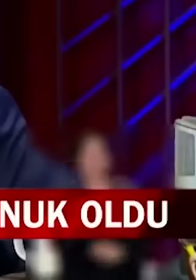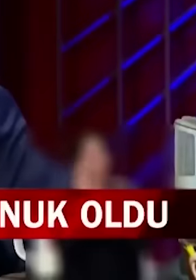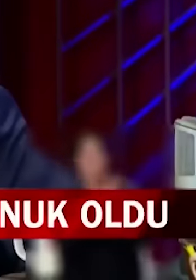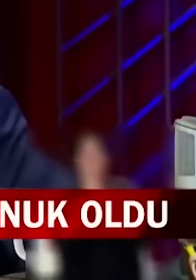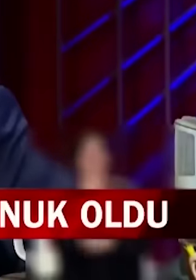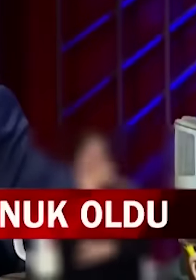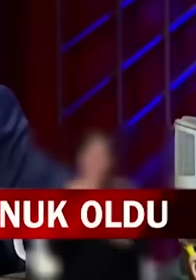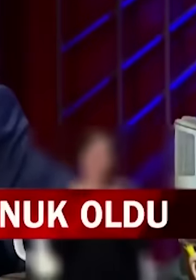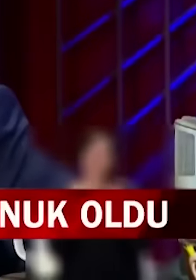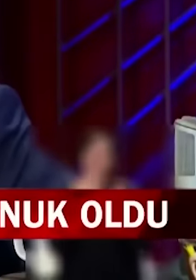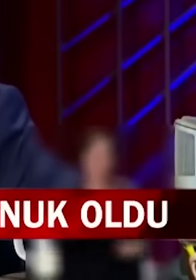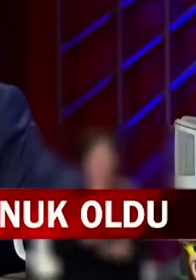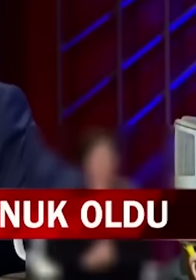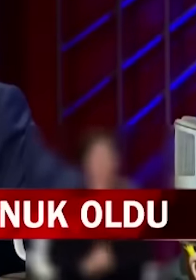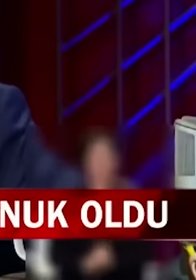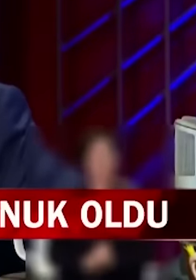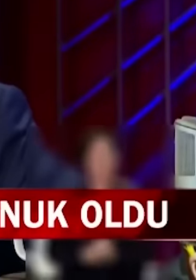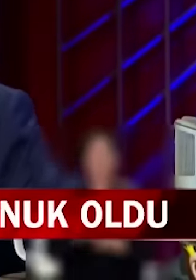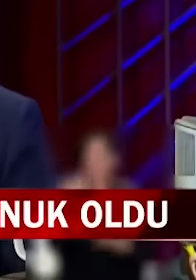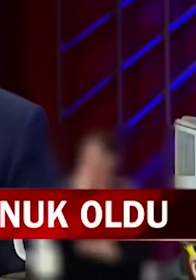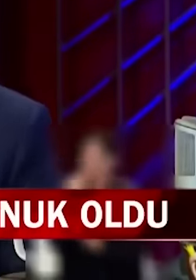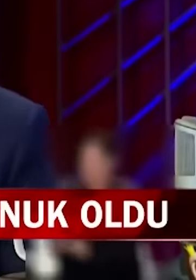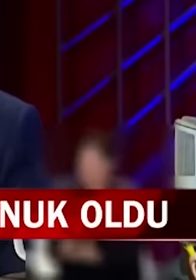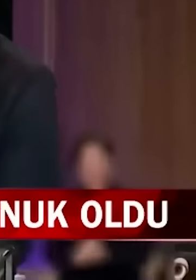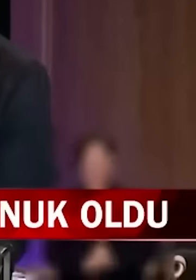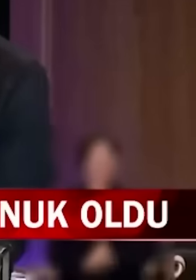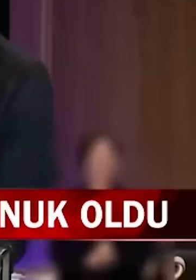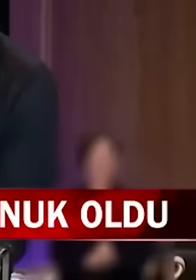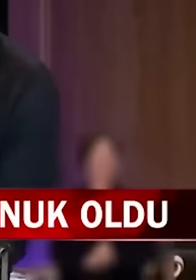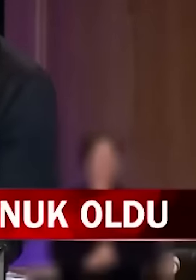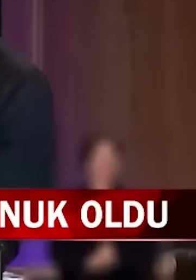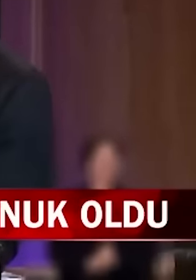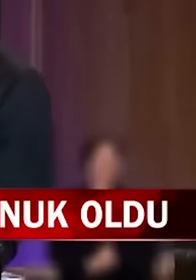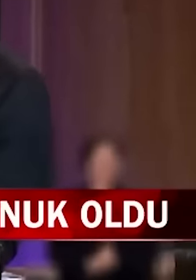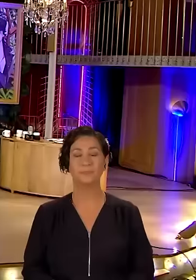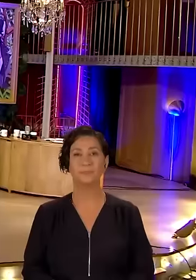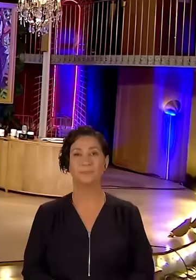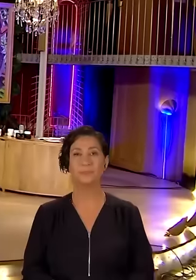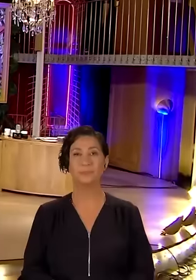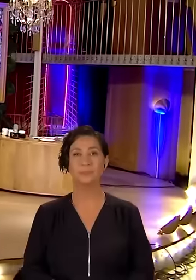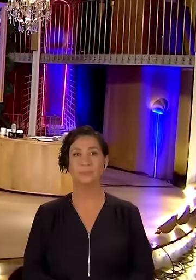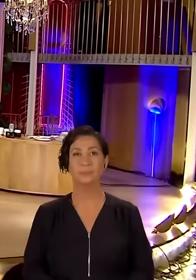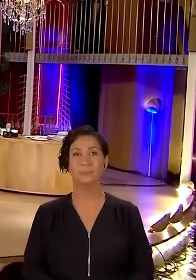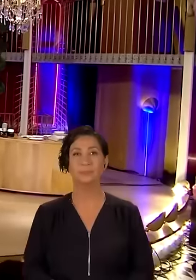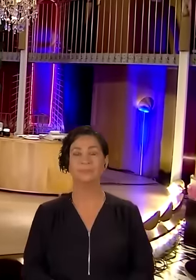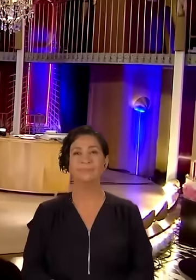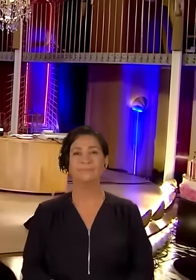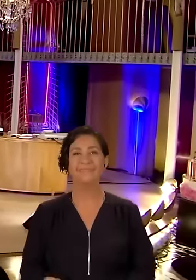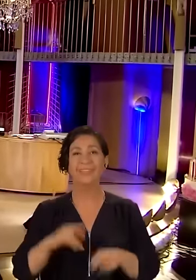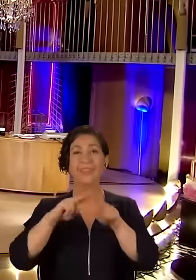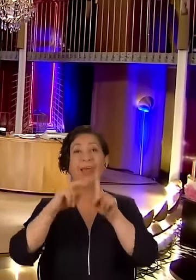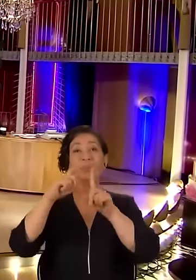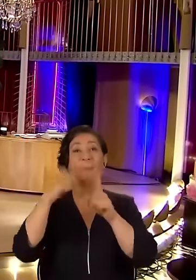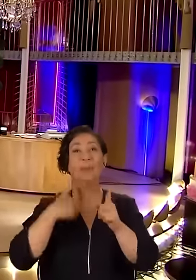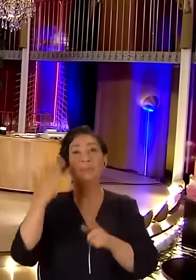çok yakışıyor. Teşekkür ederim. Ne ısmarlayayım? Dur. Kanal D Nestoş'u bulurlamış.